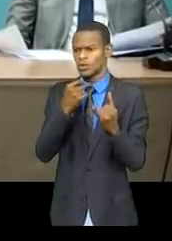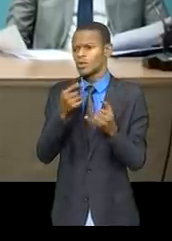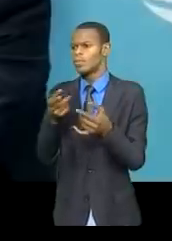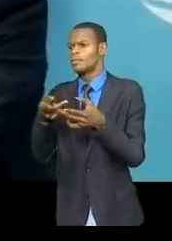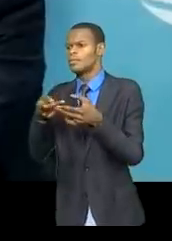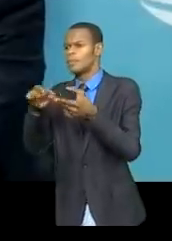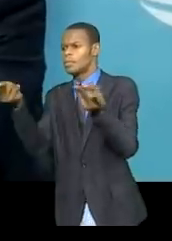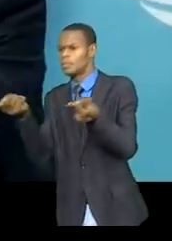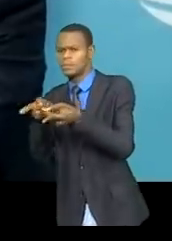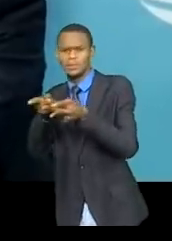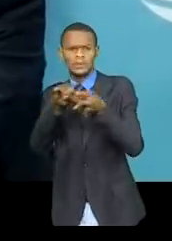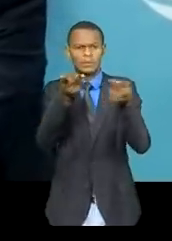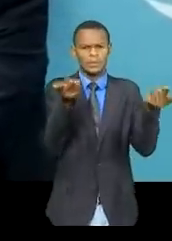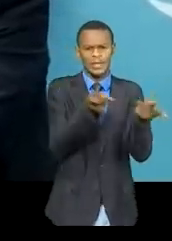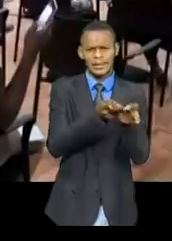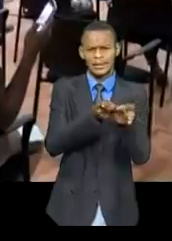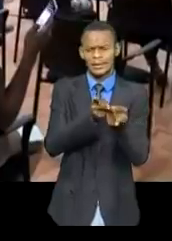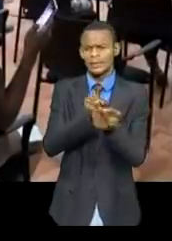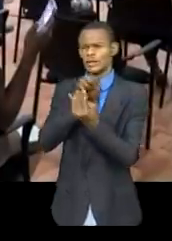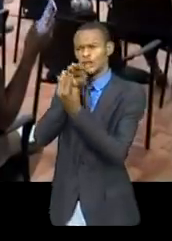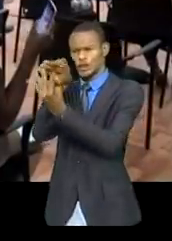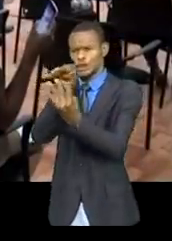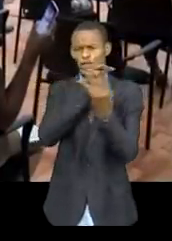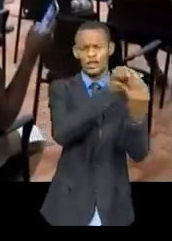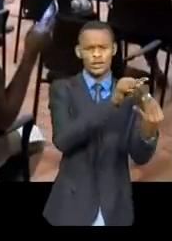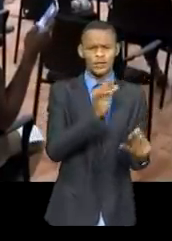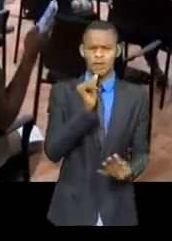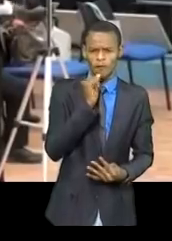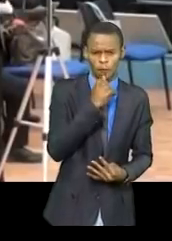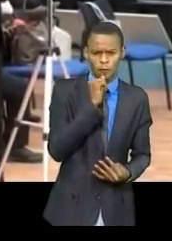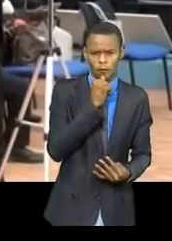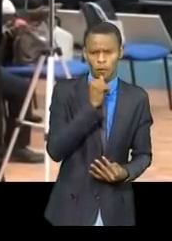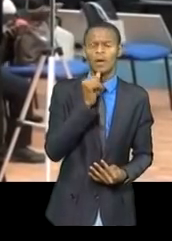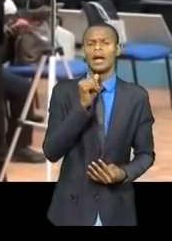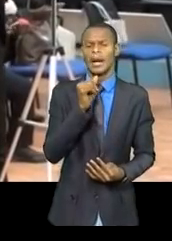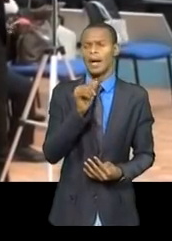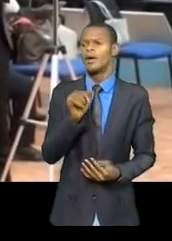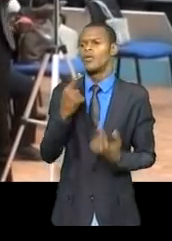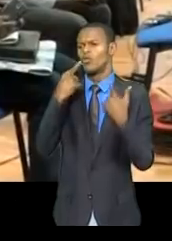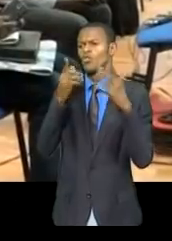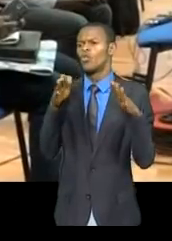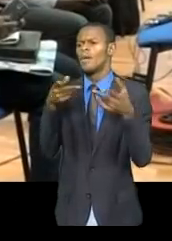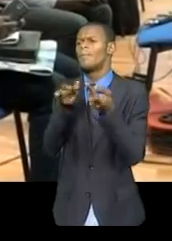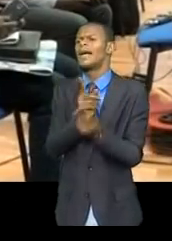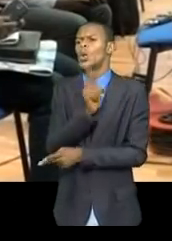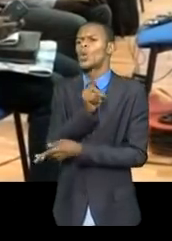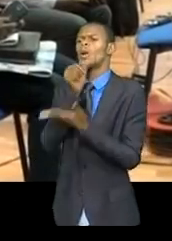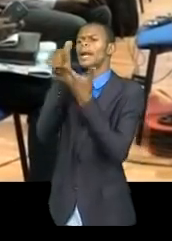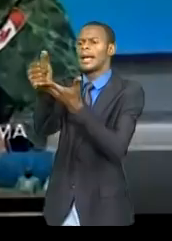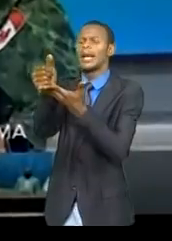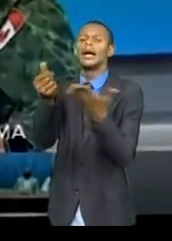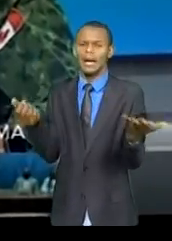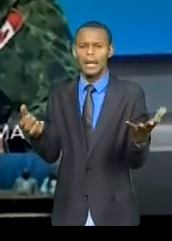MONUSCO, appui logistique FARDC, constitue l'apport important de l'ONI à l'armée nationale en cette période de l'état de